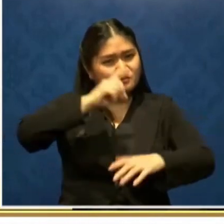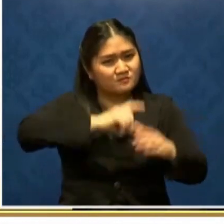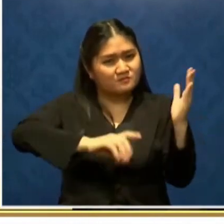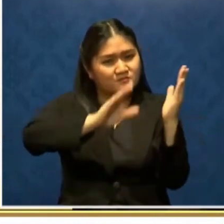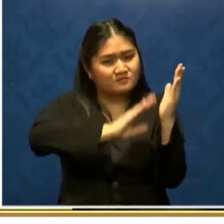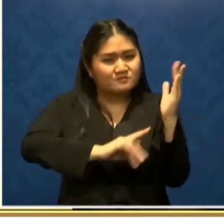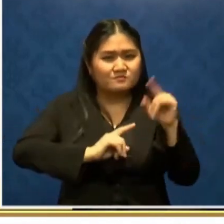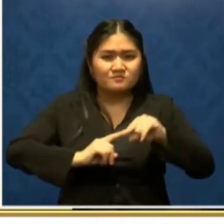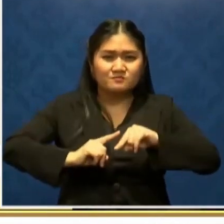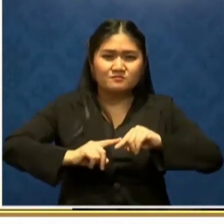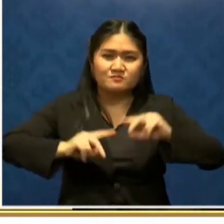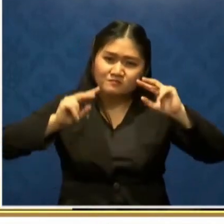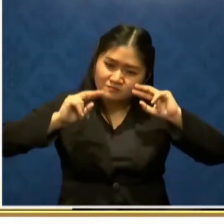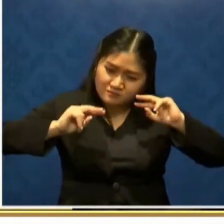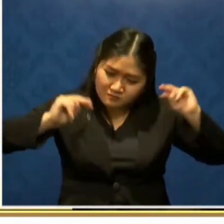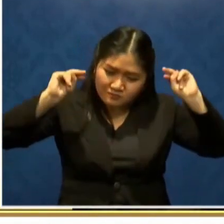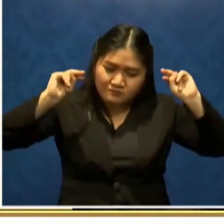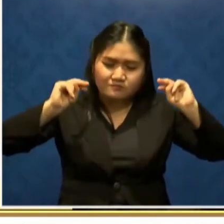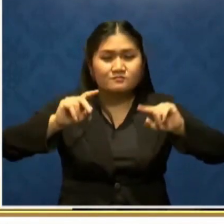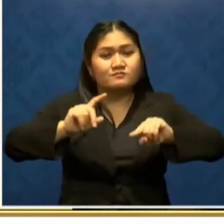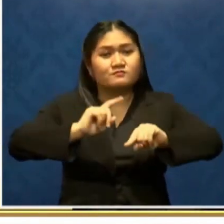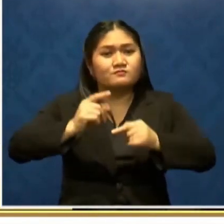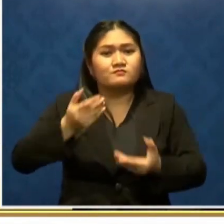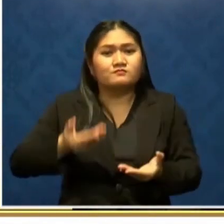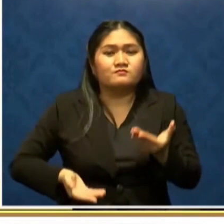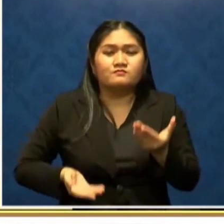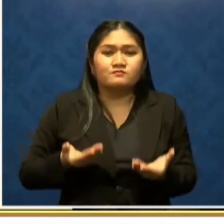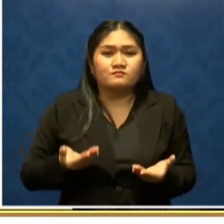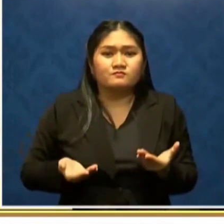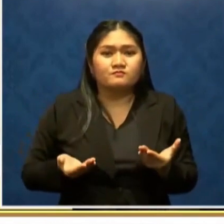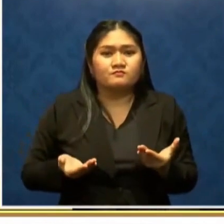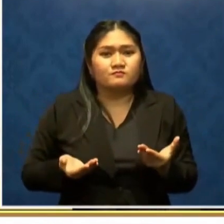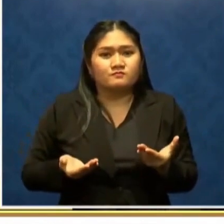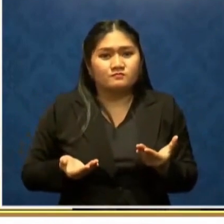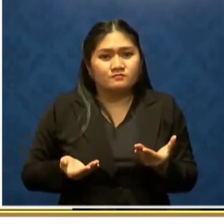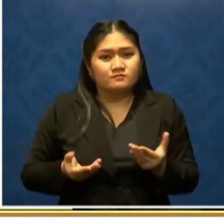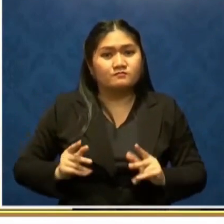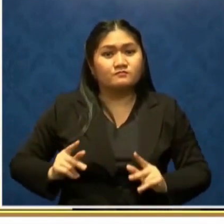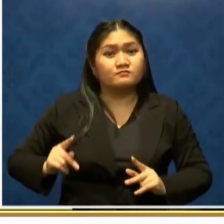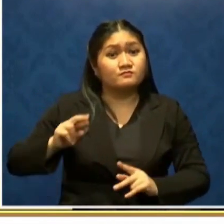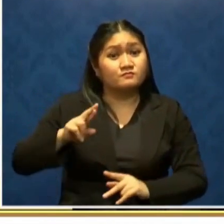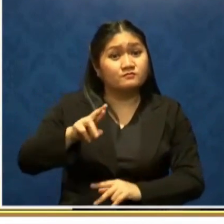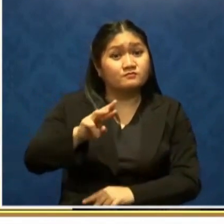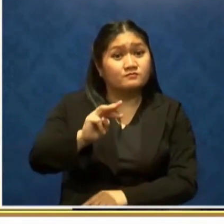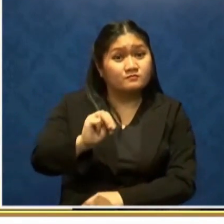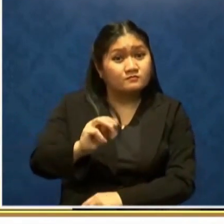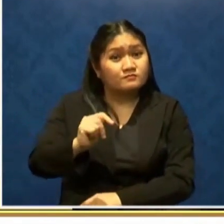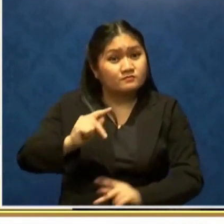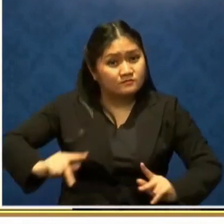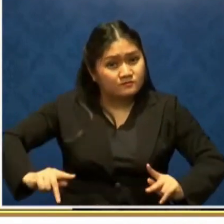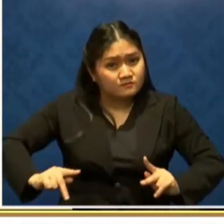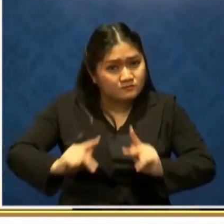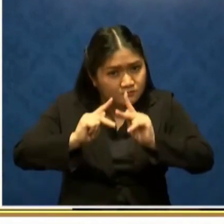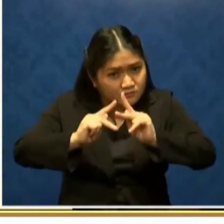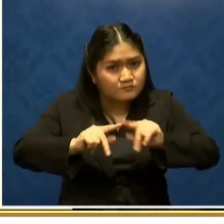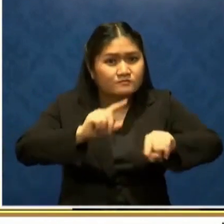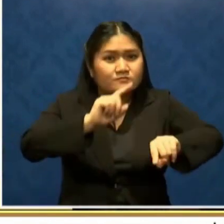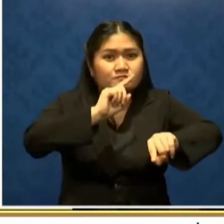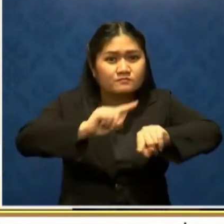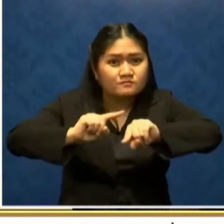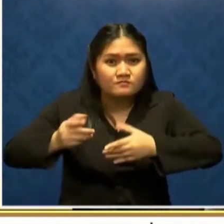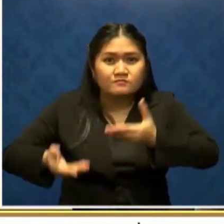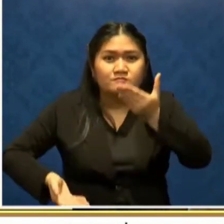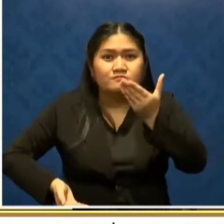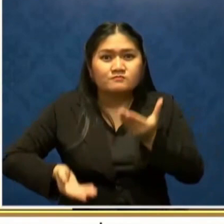รมิตี ไterm ภูมหประเทศไม่ว่าTwitter รัมิตี วาการกสiramต่่างที่สำงมี